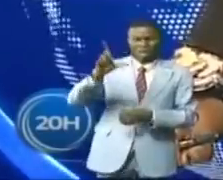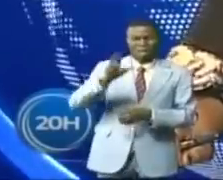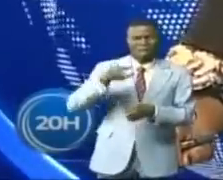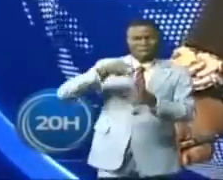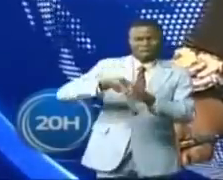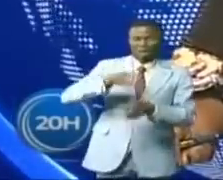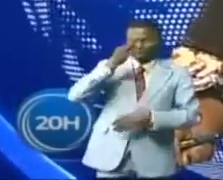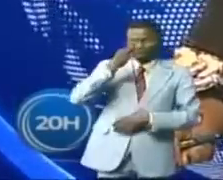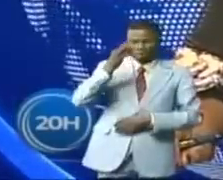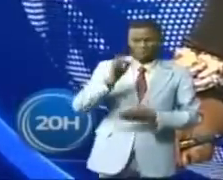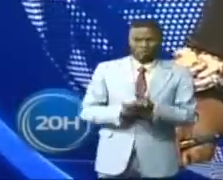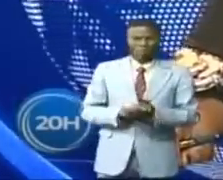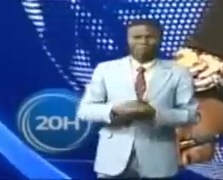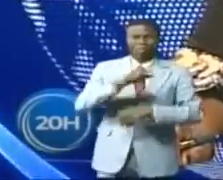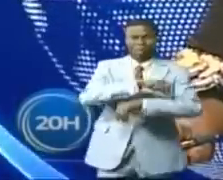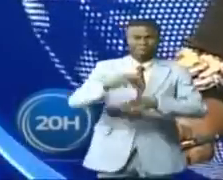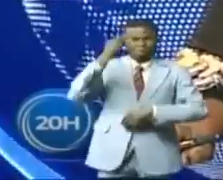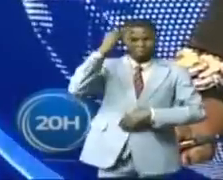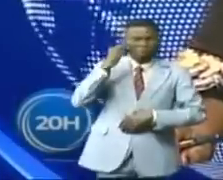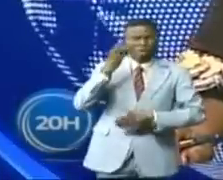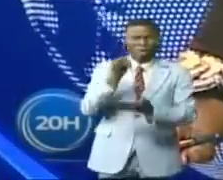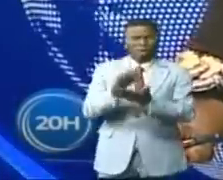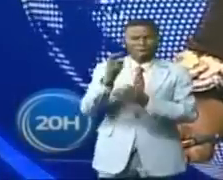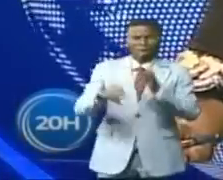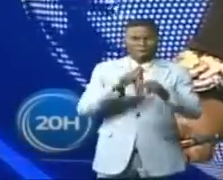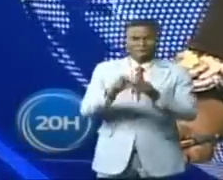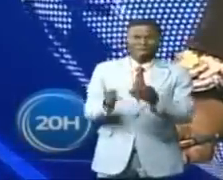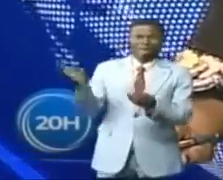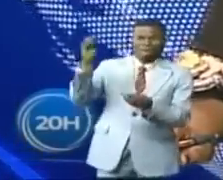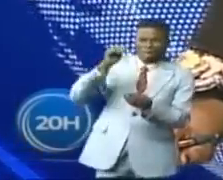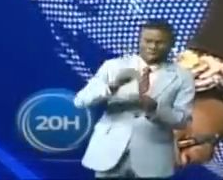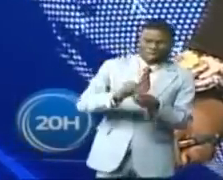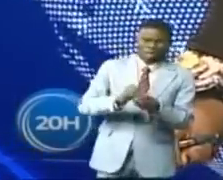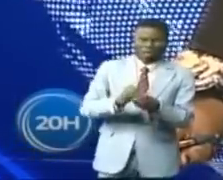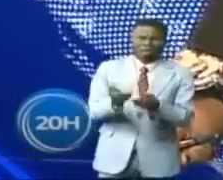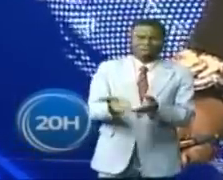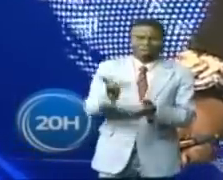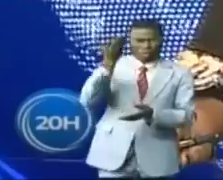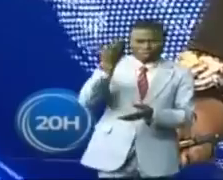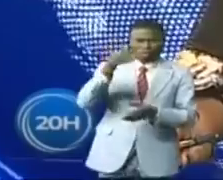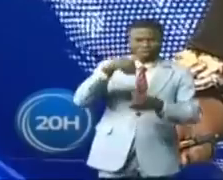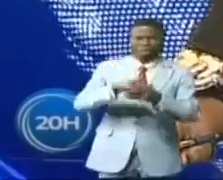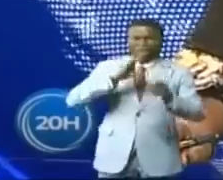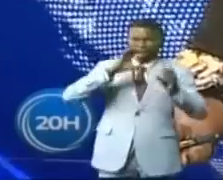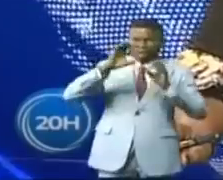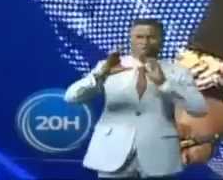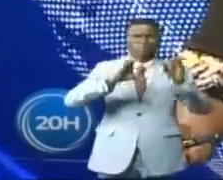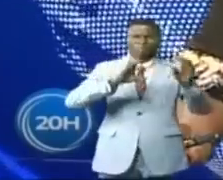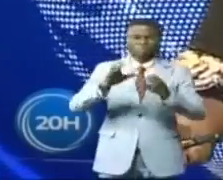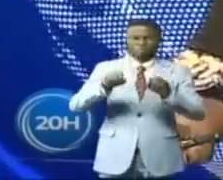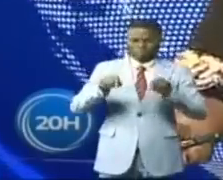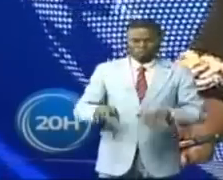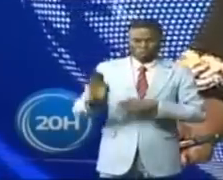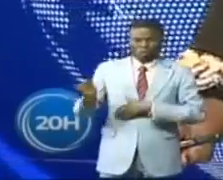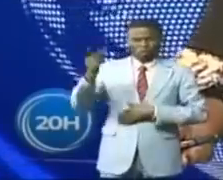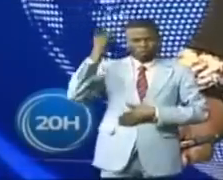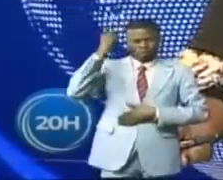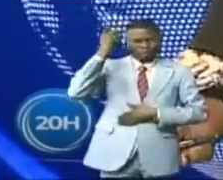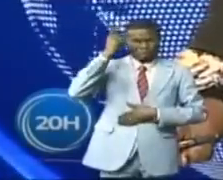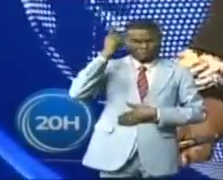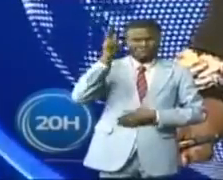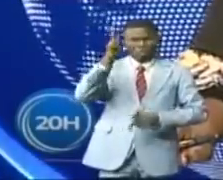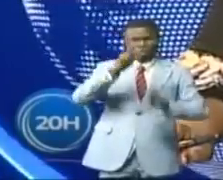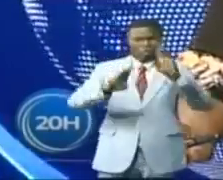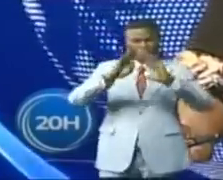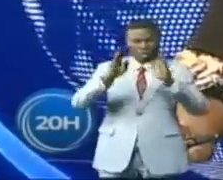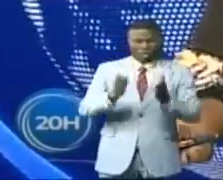pompe. Le ministère de l'Économie nationale vient de réajuster le prix à travers un communiqué. Et ce matin, à Kinshasa, la